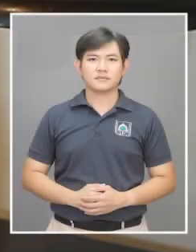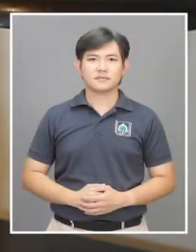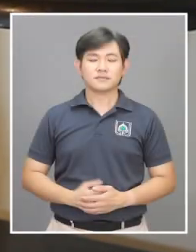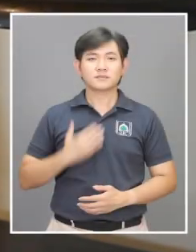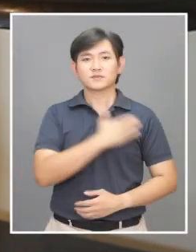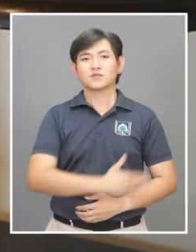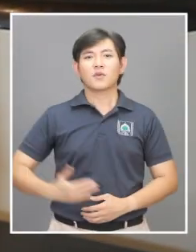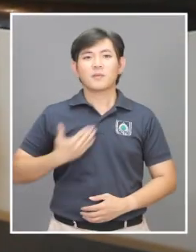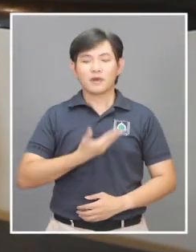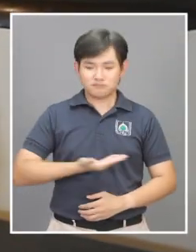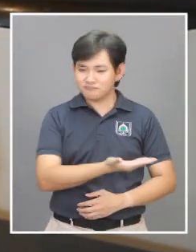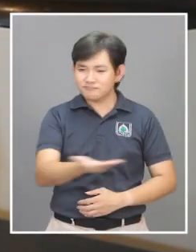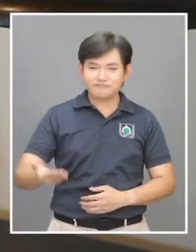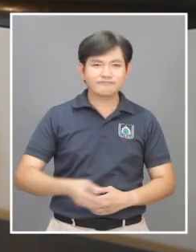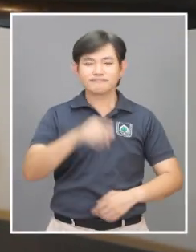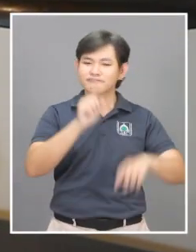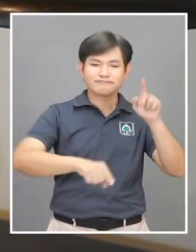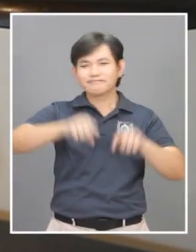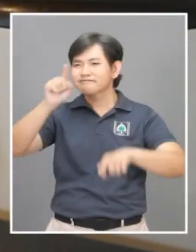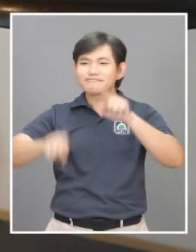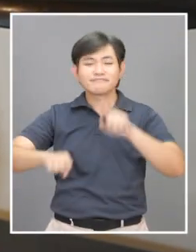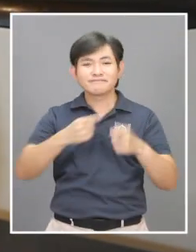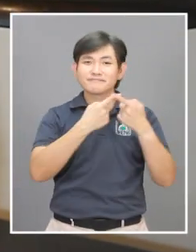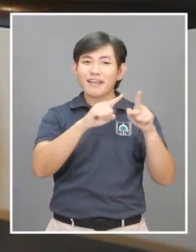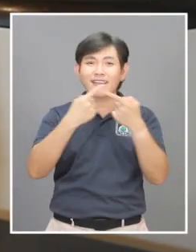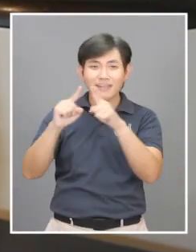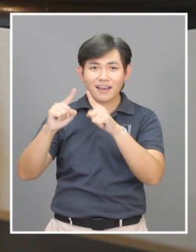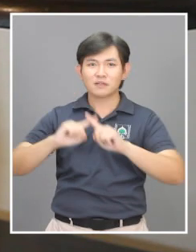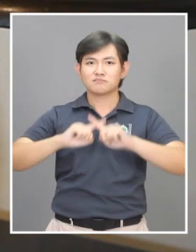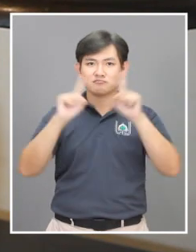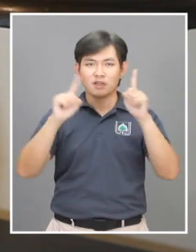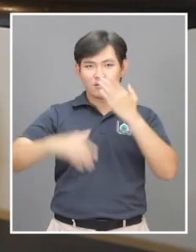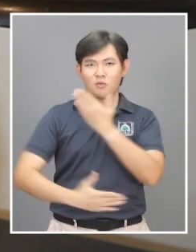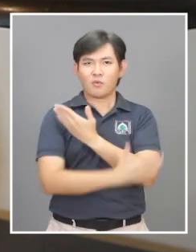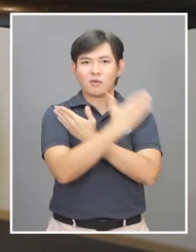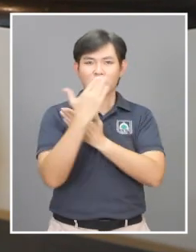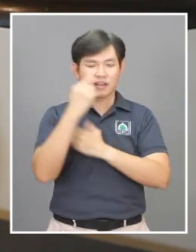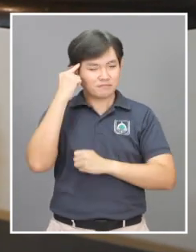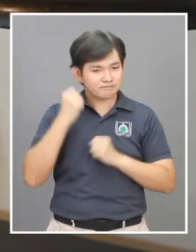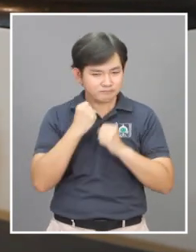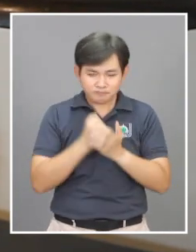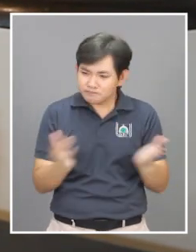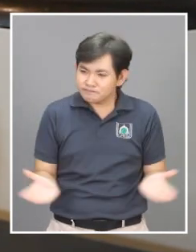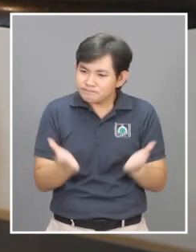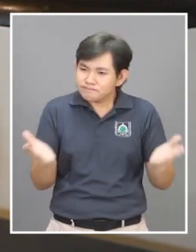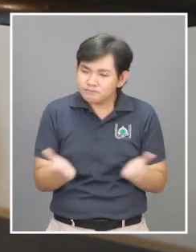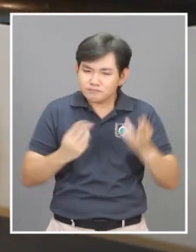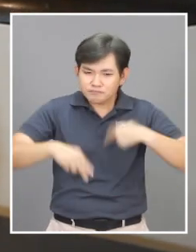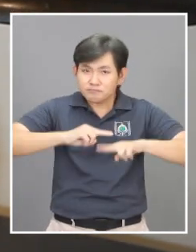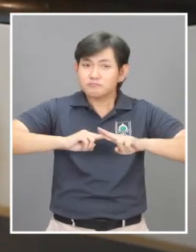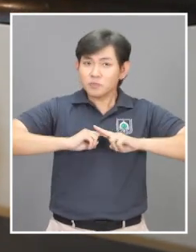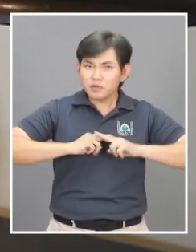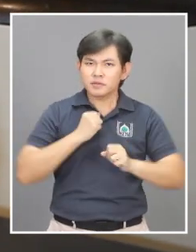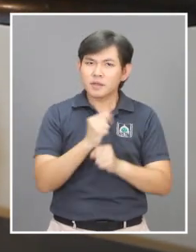แม้ว่าสุขภาพร่างกายของแต่ละบุคคลนั้นจะไม่เท่าเทียมกันแต่การให้โอกาสและค้นหาศักยภาพของตนเองนั้นก็จะทำให้เ